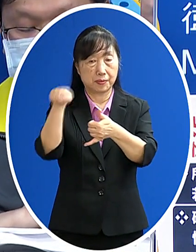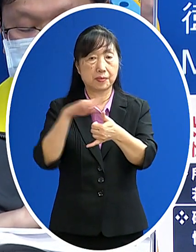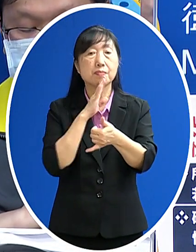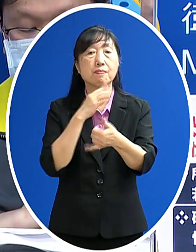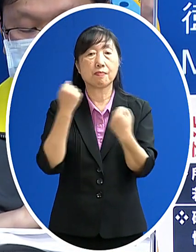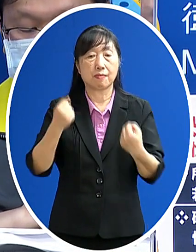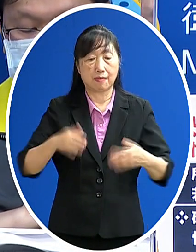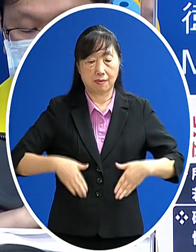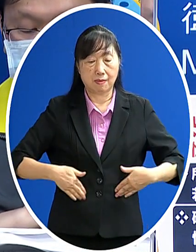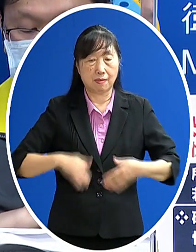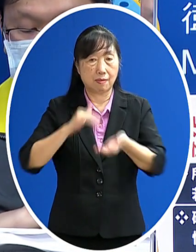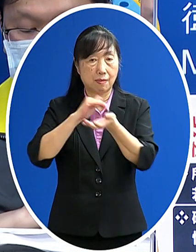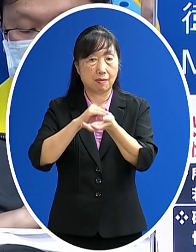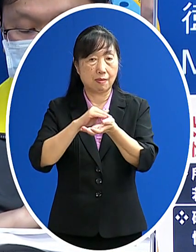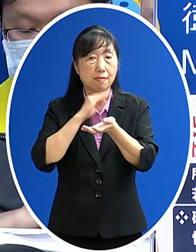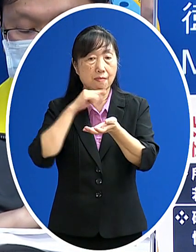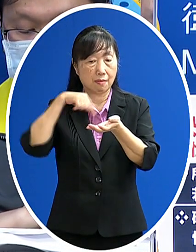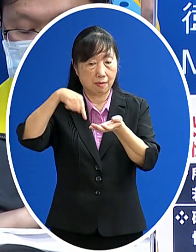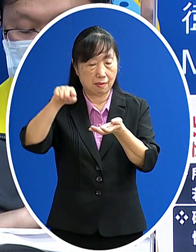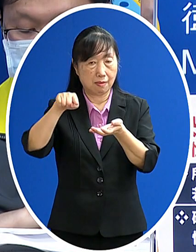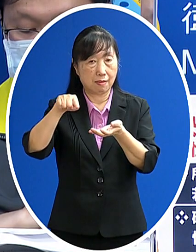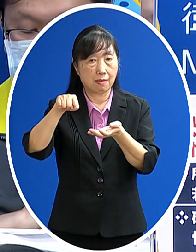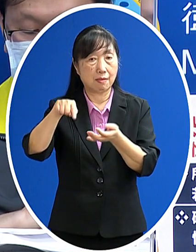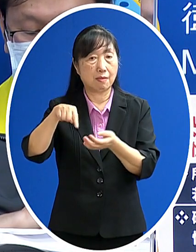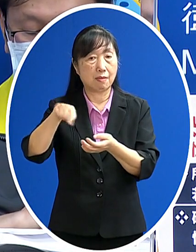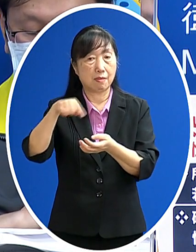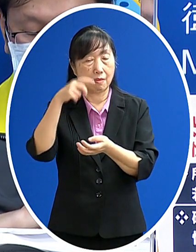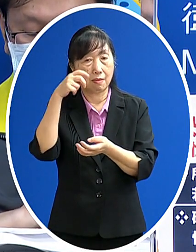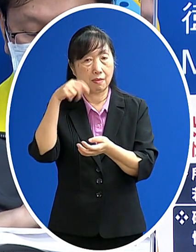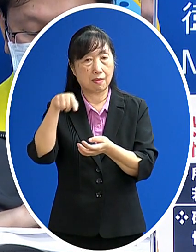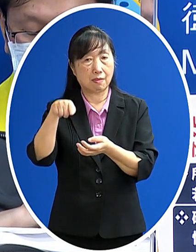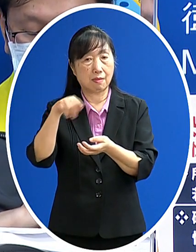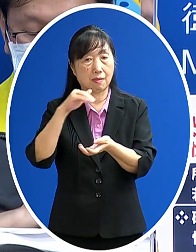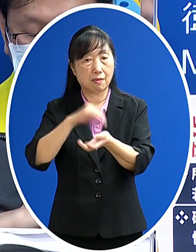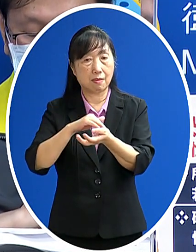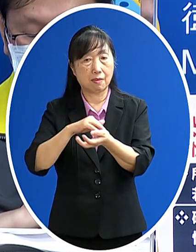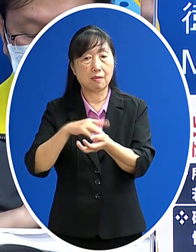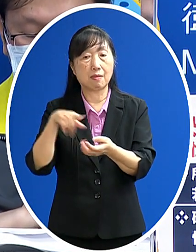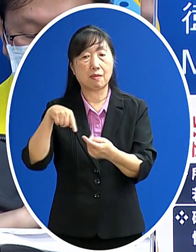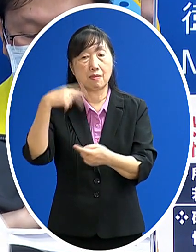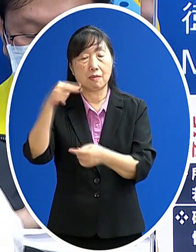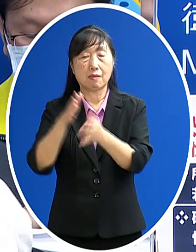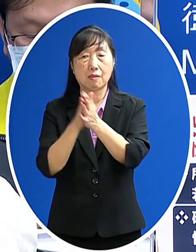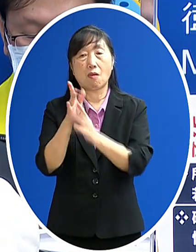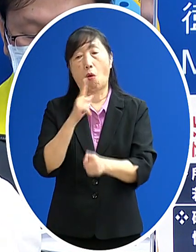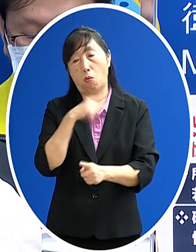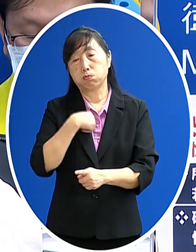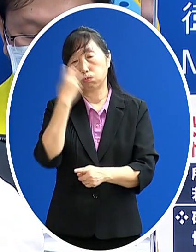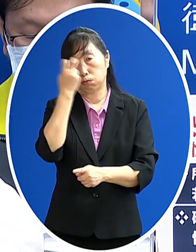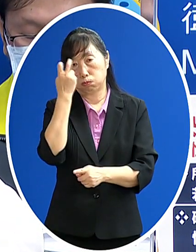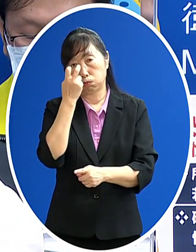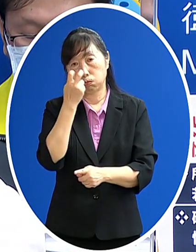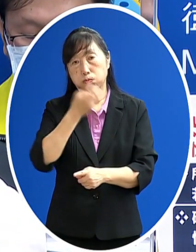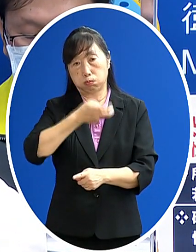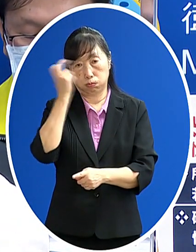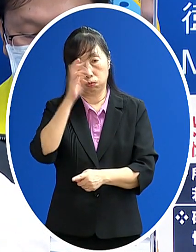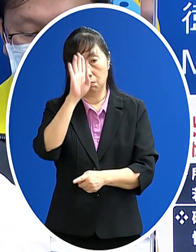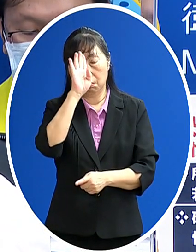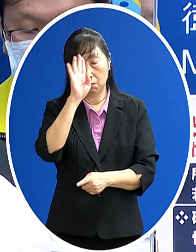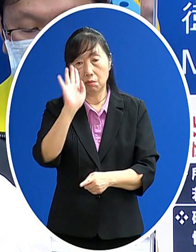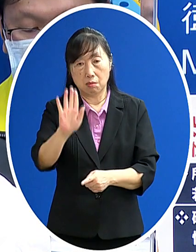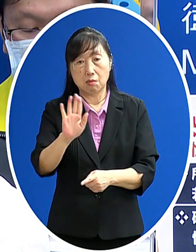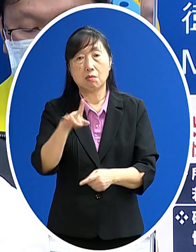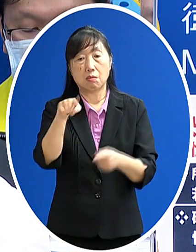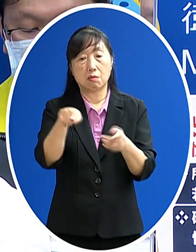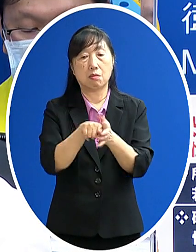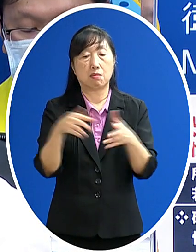急诊，到我们急诊处去就诊或是要求筛检，那筛检阳性以后就收治了，那所以